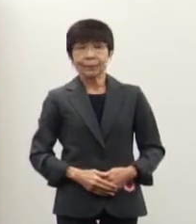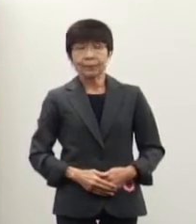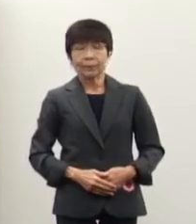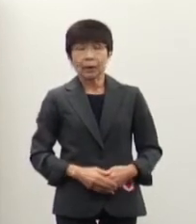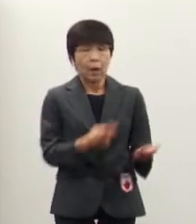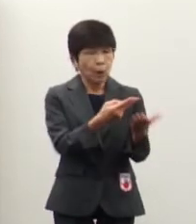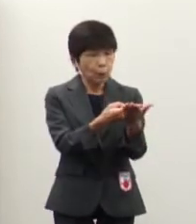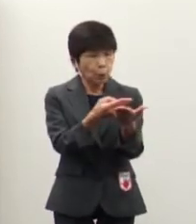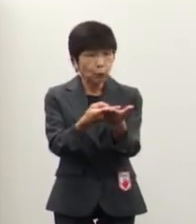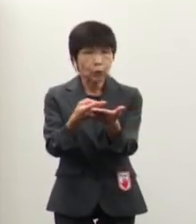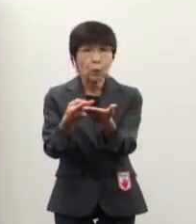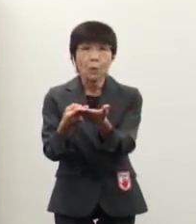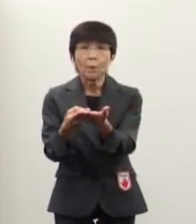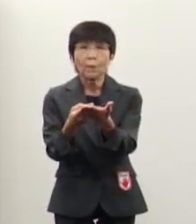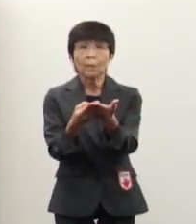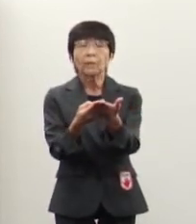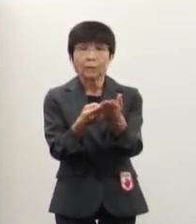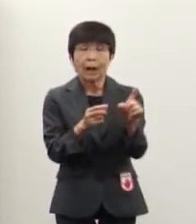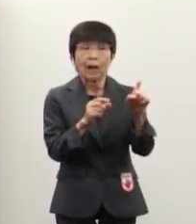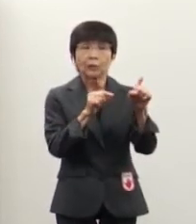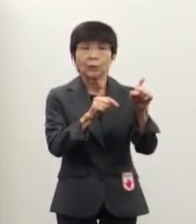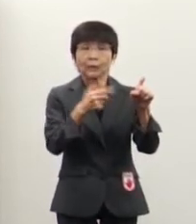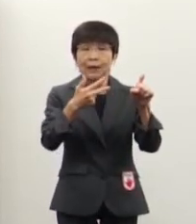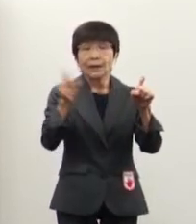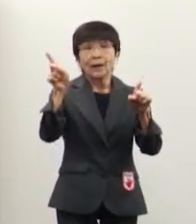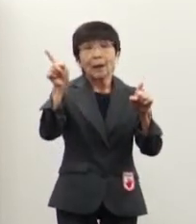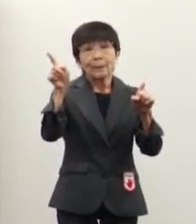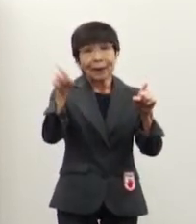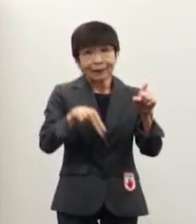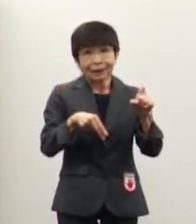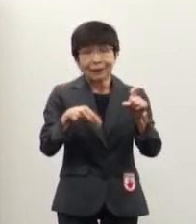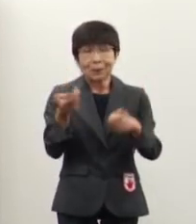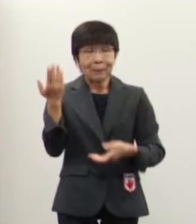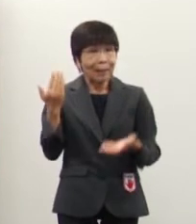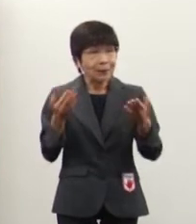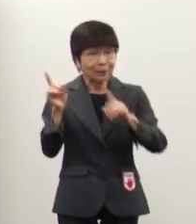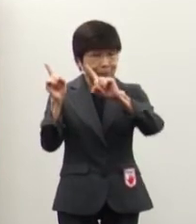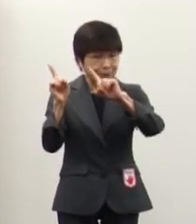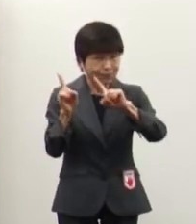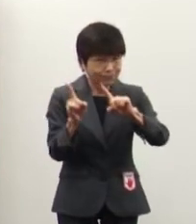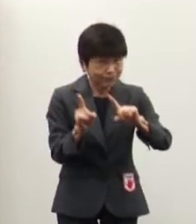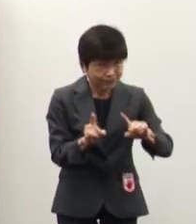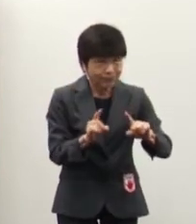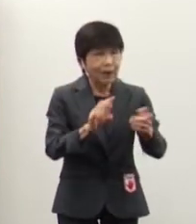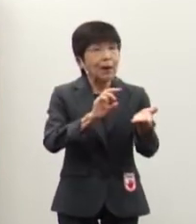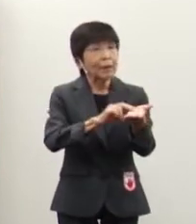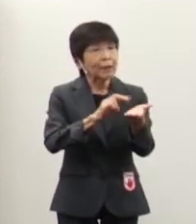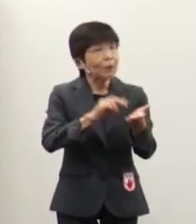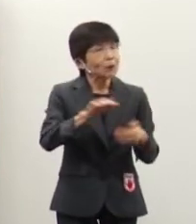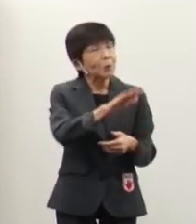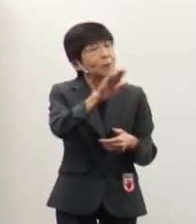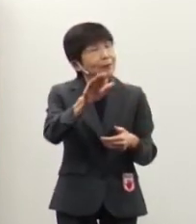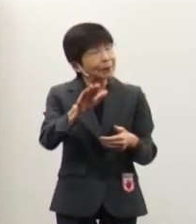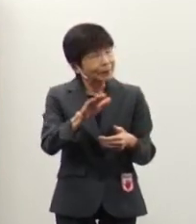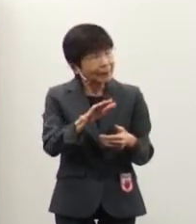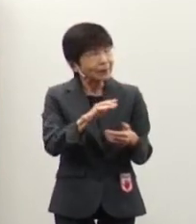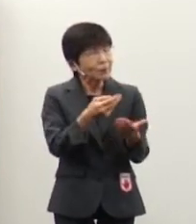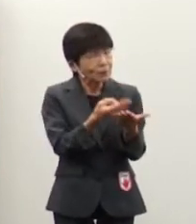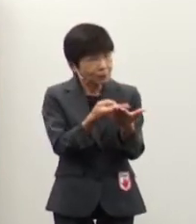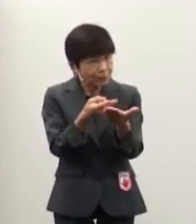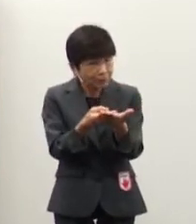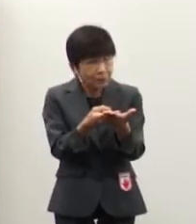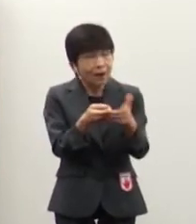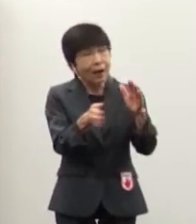病床使用率につきましては、10.7% にまで低下しており、医療提供体制には、相当程度の余力が確保でき